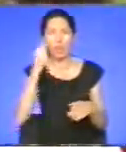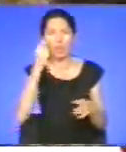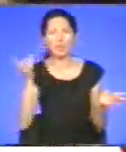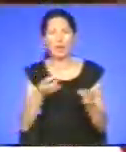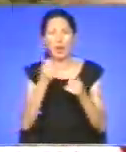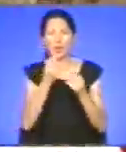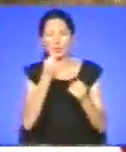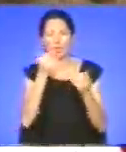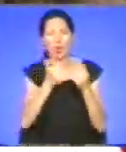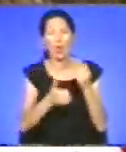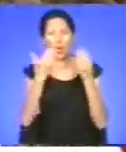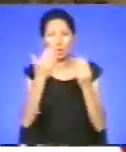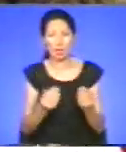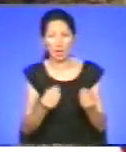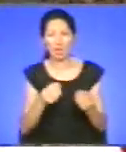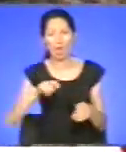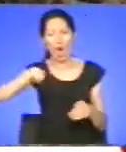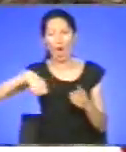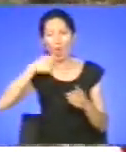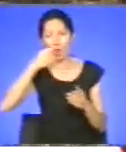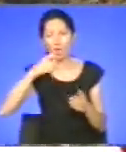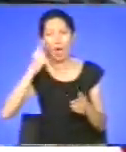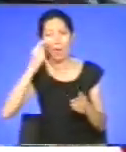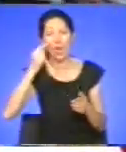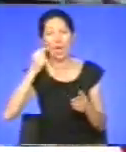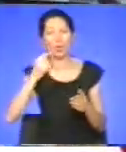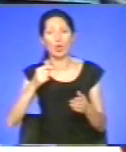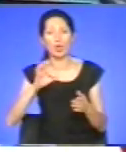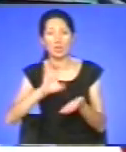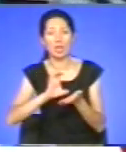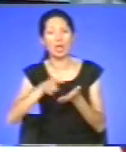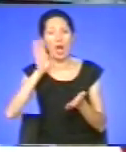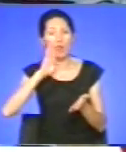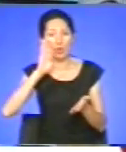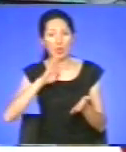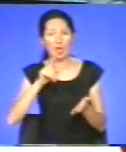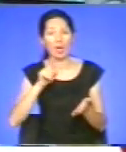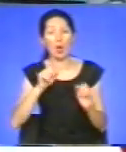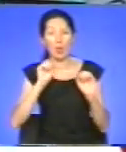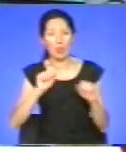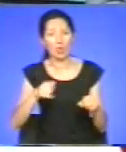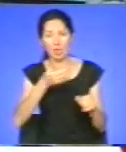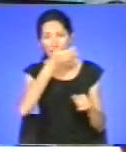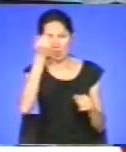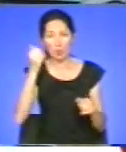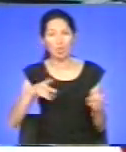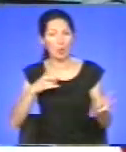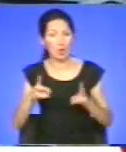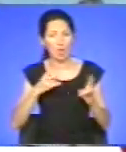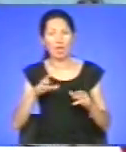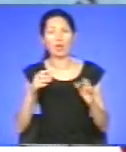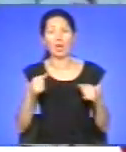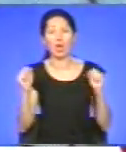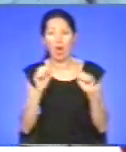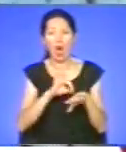і людина отримує весь денний набір вітамінів. От тоді про нерви та застуду можна забути. Після Чорнобильської